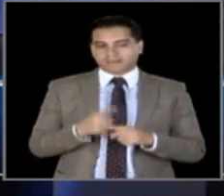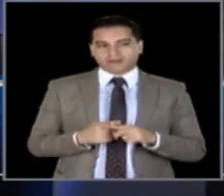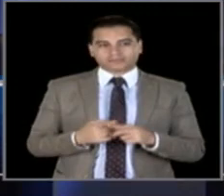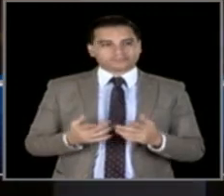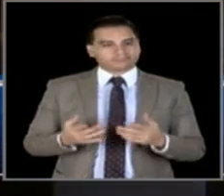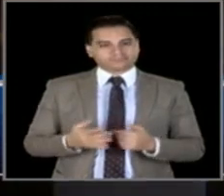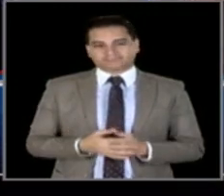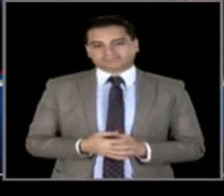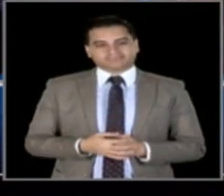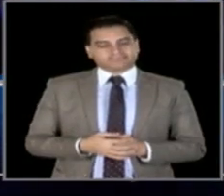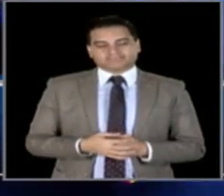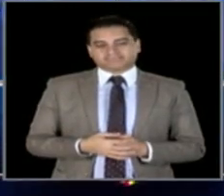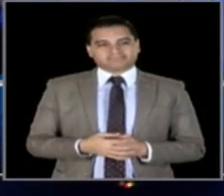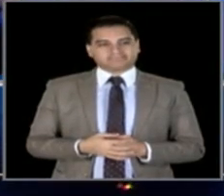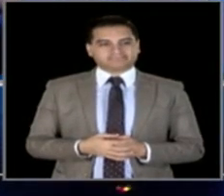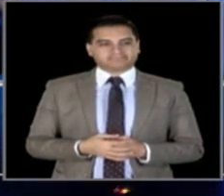خاطئة.